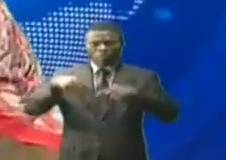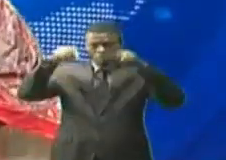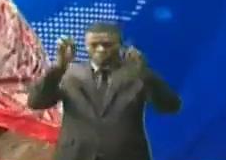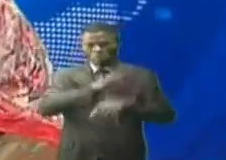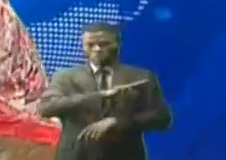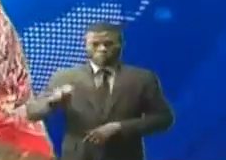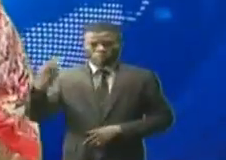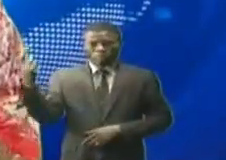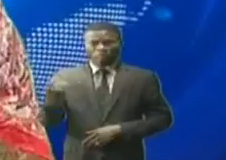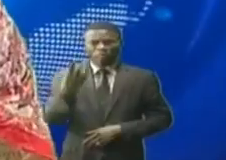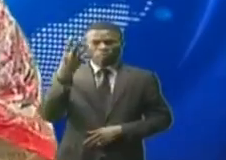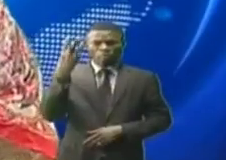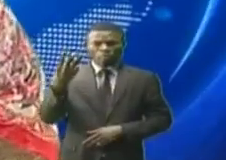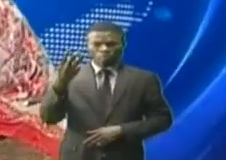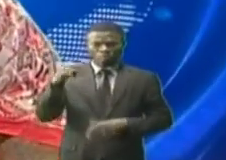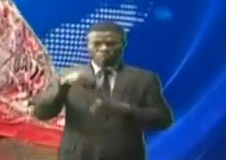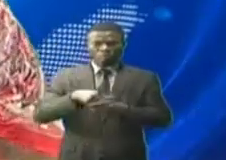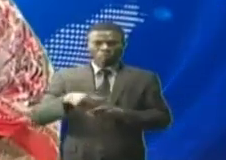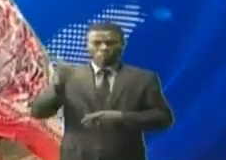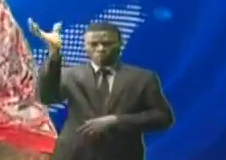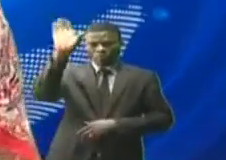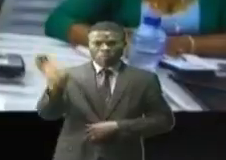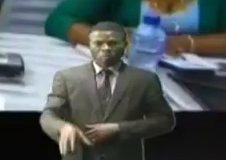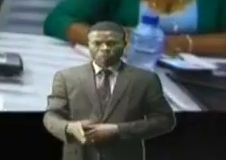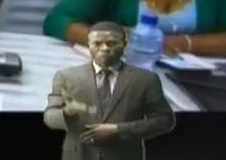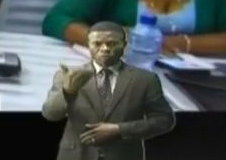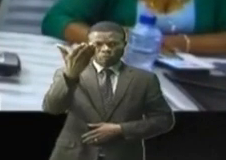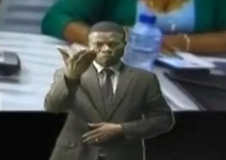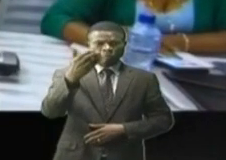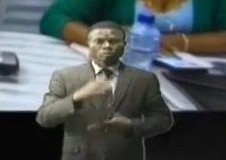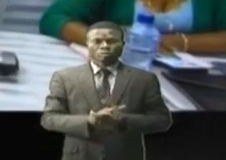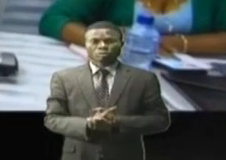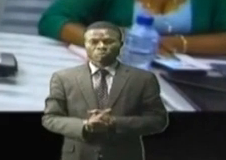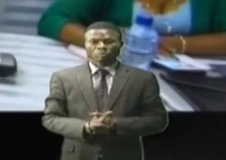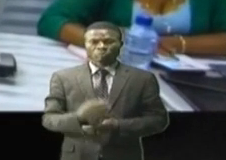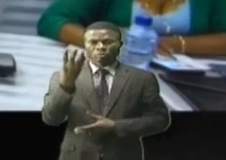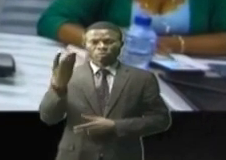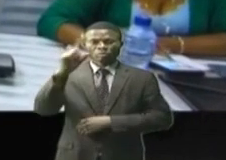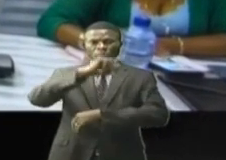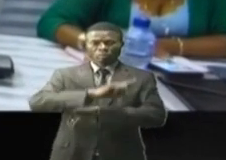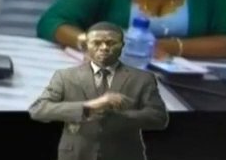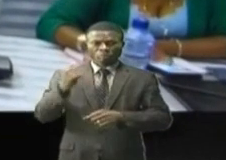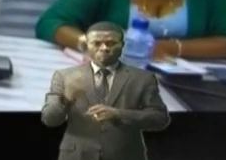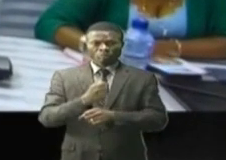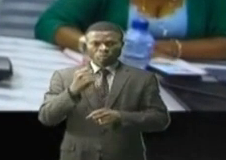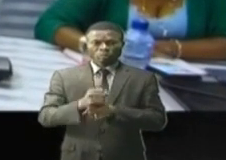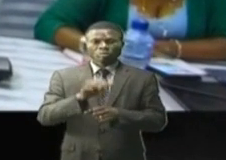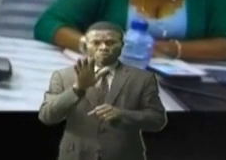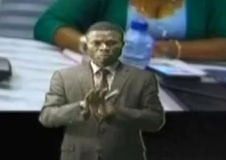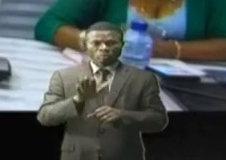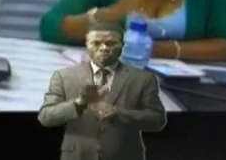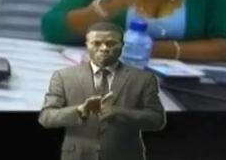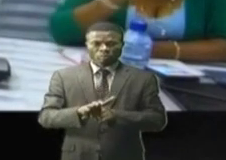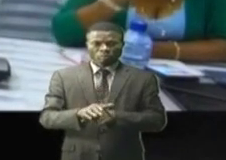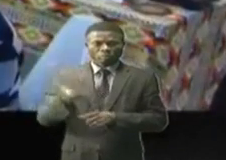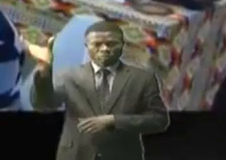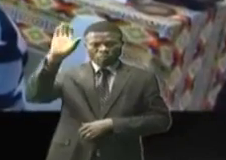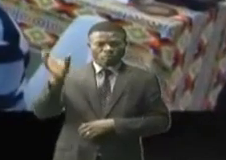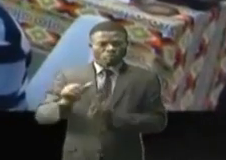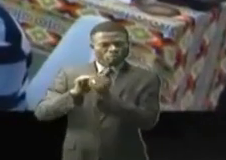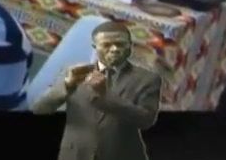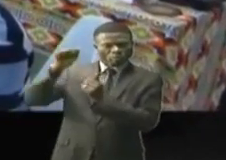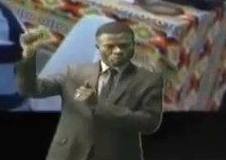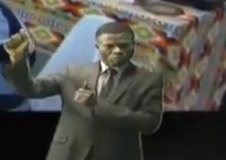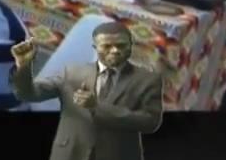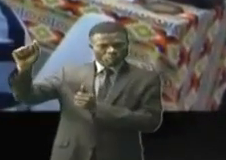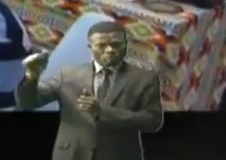exercice 2023 dans le Congo central. C'est durant 4 jours de travail intense dans un coin éloigné de Kinshasa que